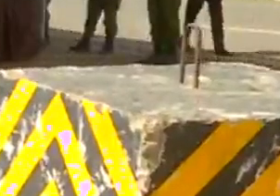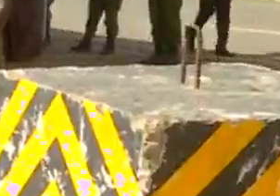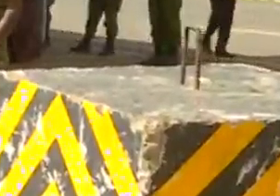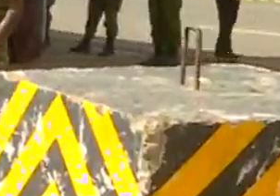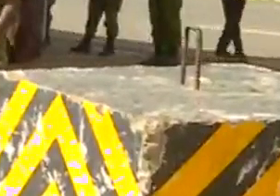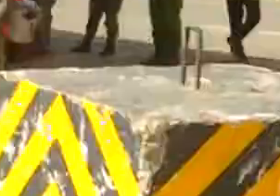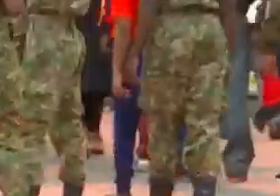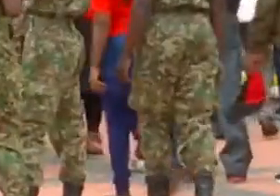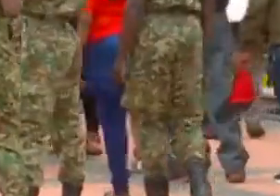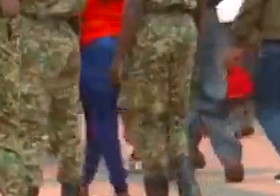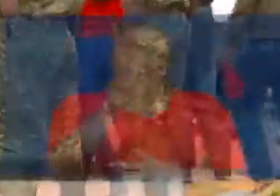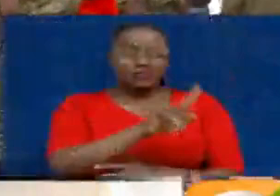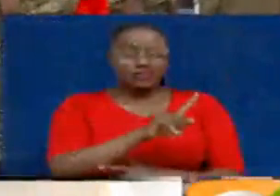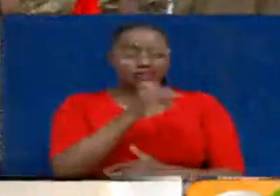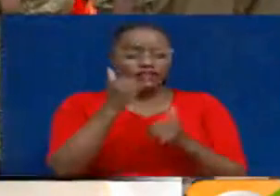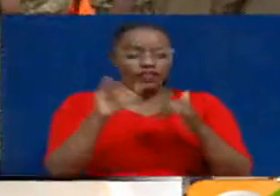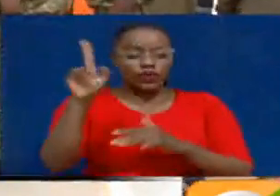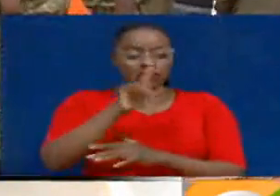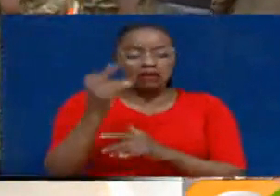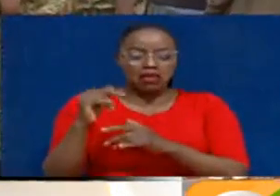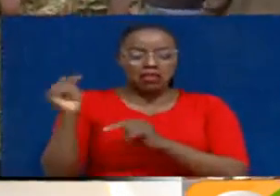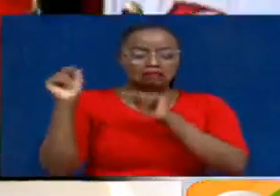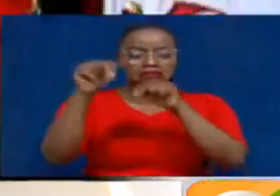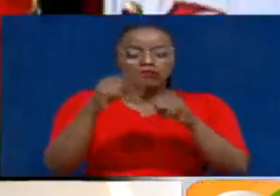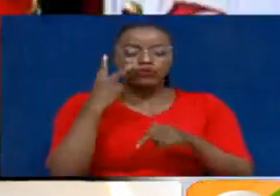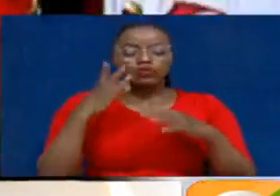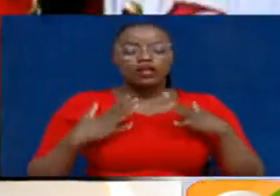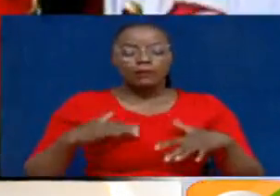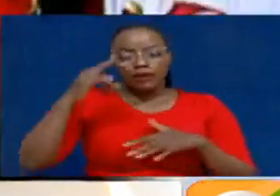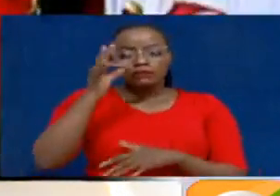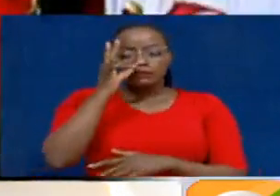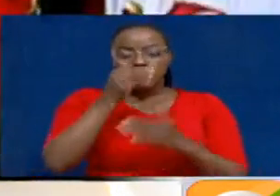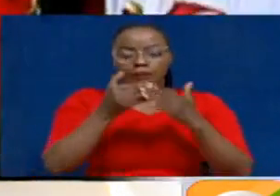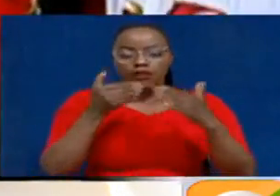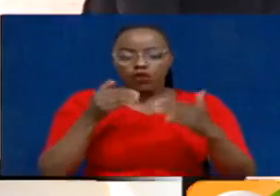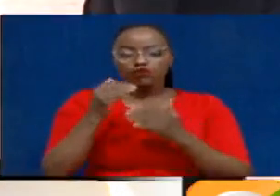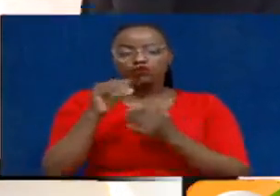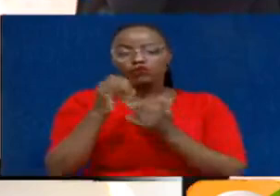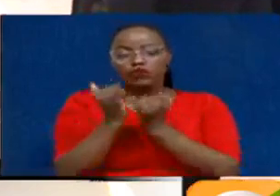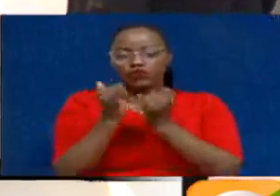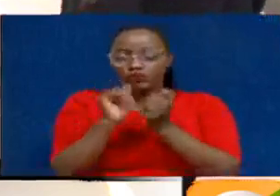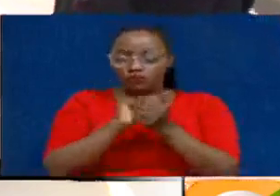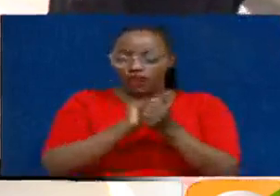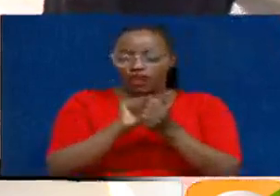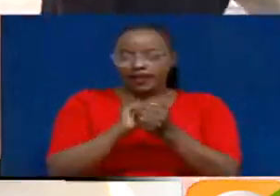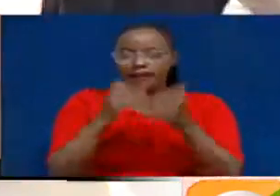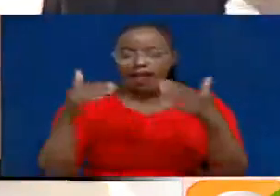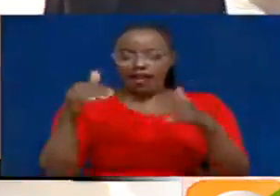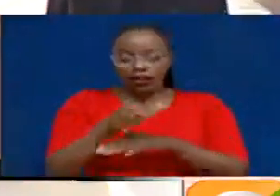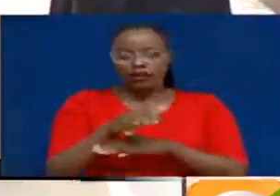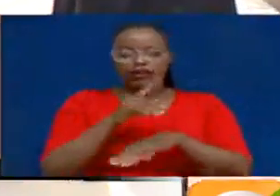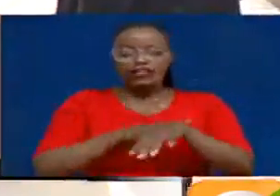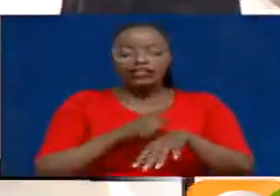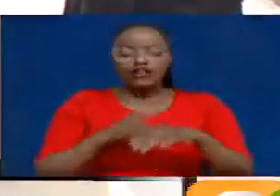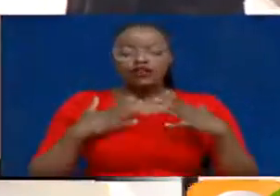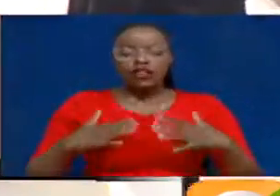Kwa siku ya tatu na ya mwisho, wa Kenya walijitokeza kumwaga hayati Rais Mwai Kibaki kabla ibada ya mazishi siku ya Ijumaa. Muda wa